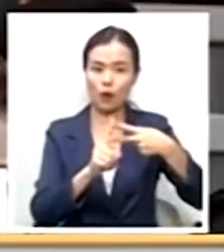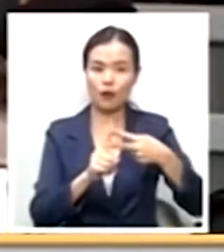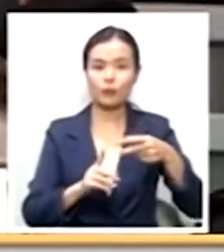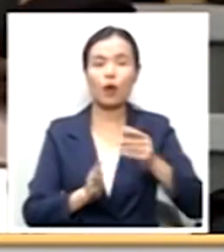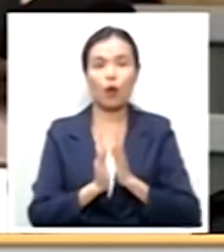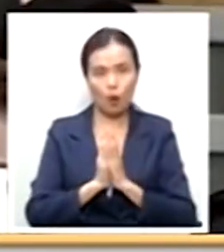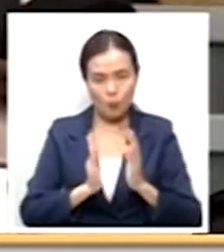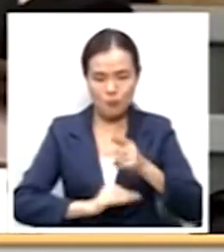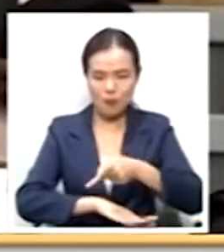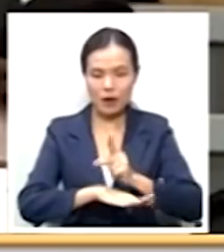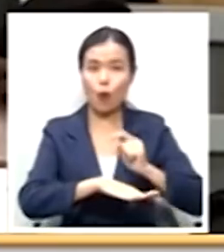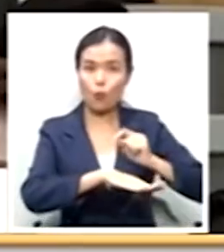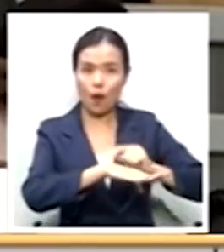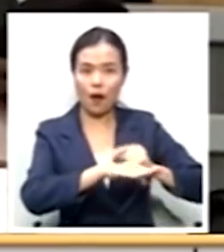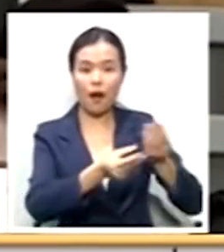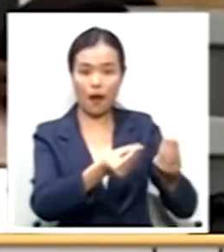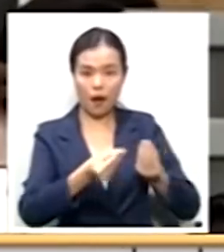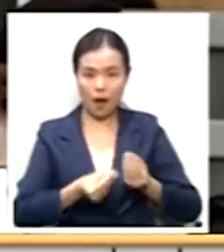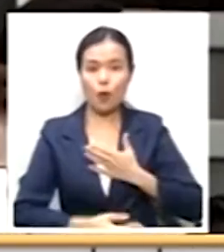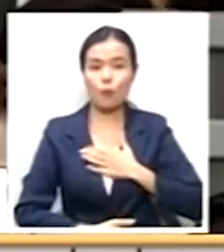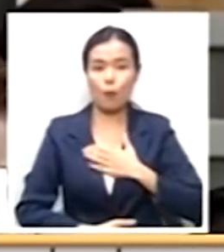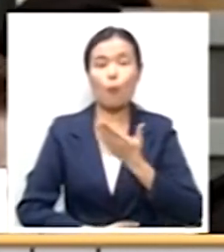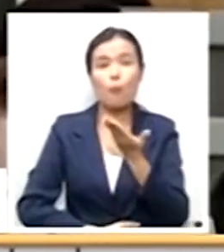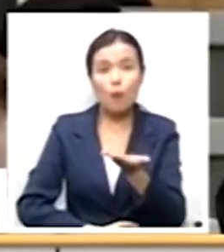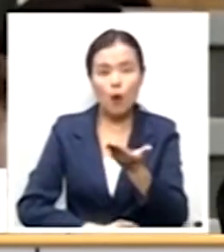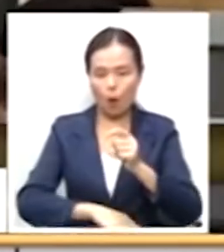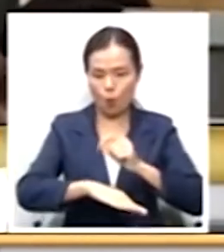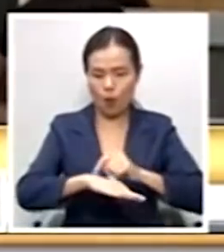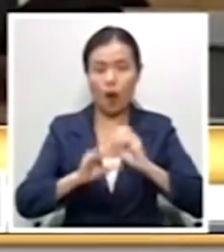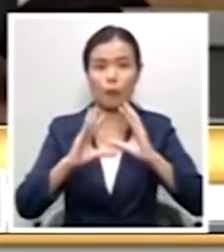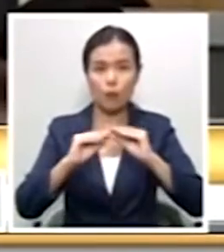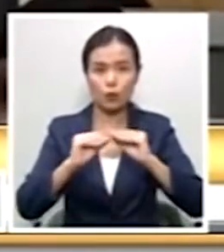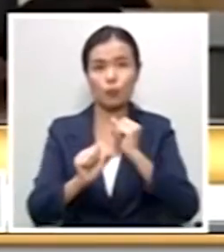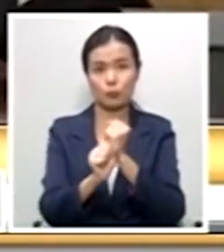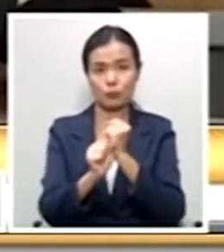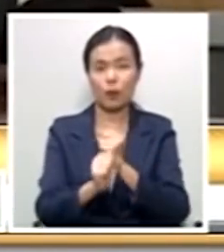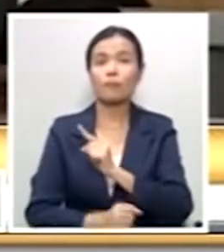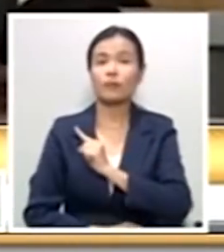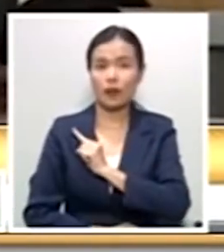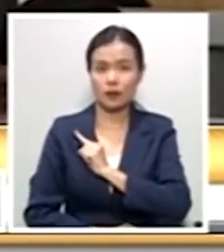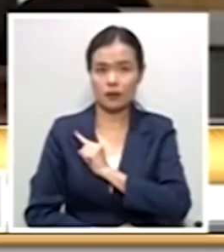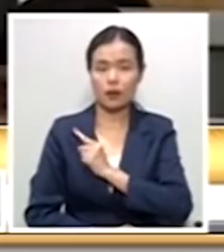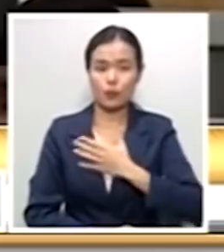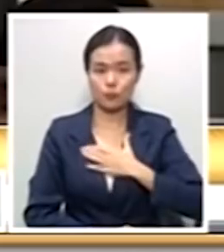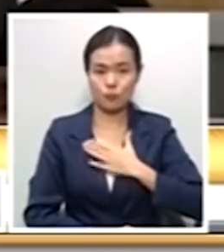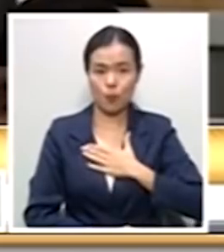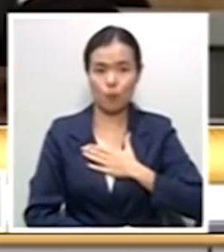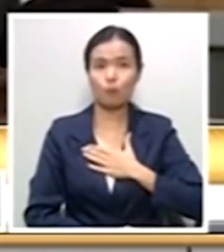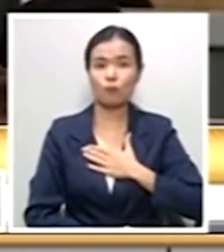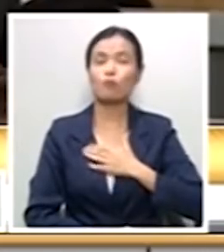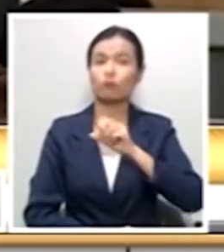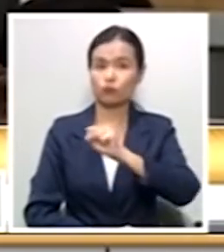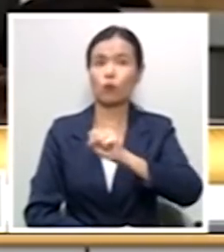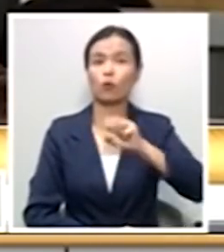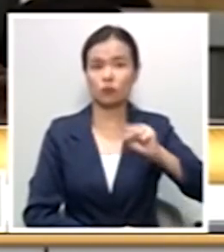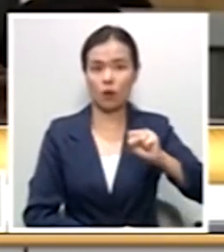แก่ผมนะครับผมจำเป็นต้องขอใช้เวลาของที่ประชุมแห่งนี้เพื่อปฏิบัติหน้าที่ในฐานะสมาชิกสภาผู้แทนราษฎ